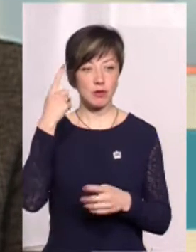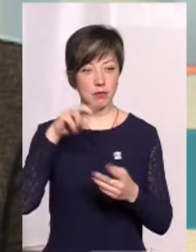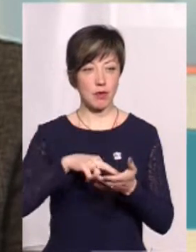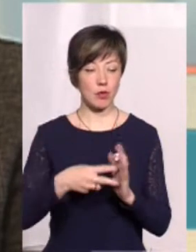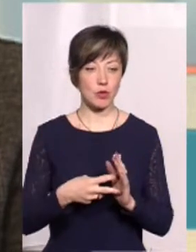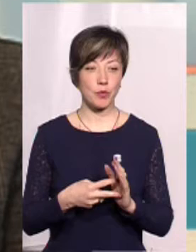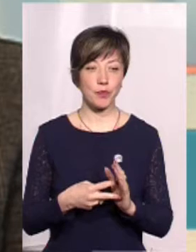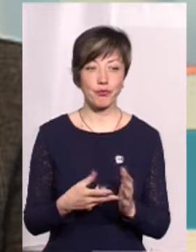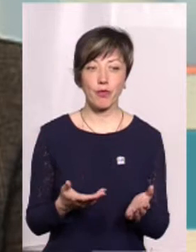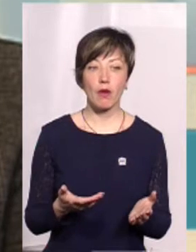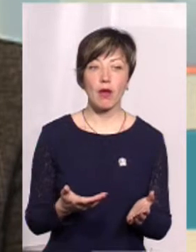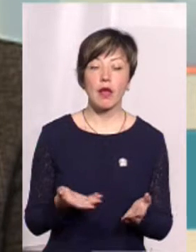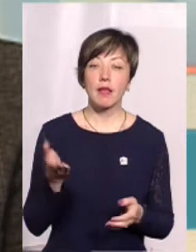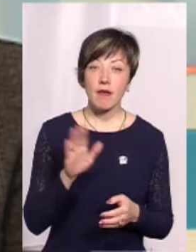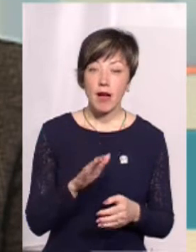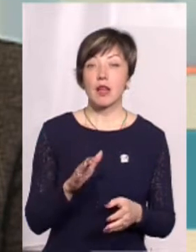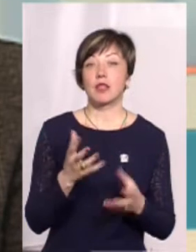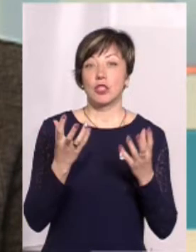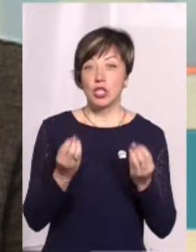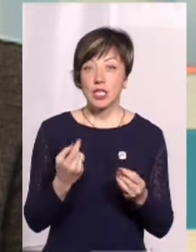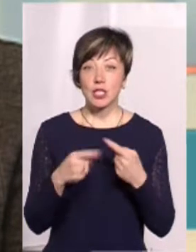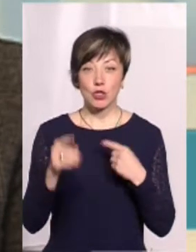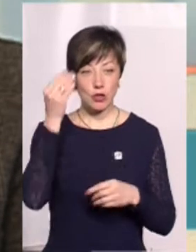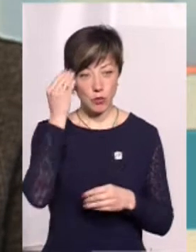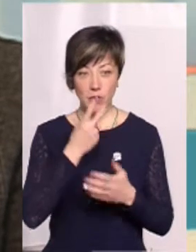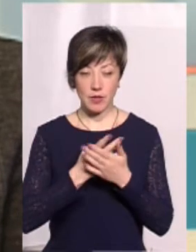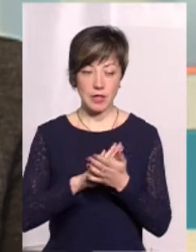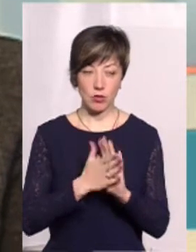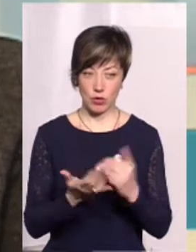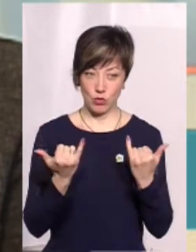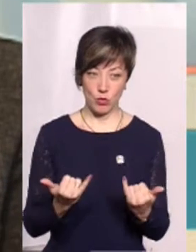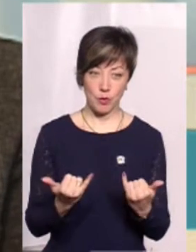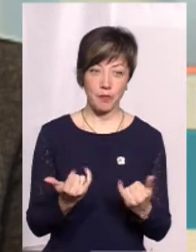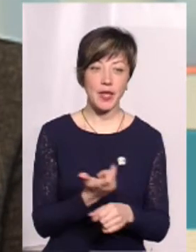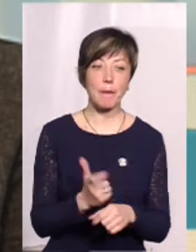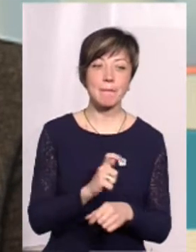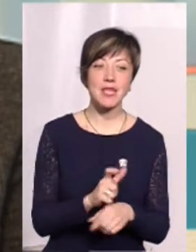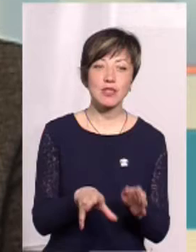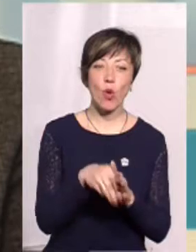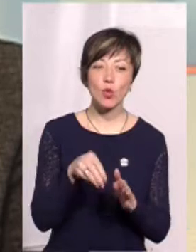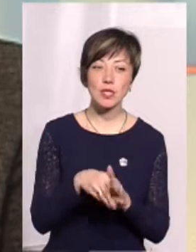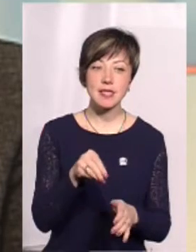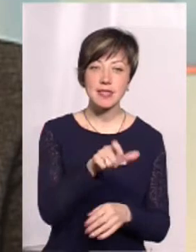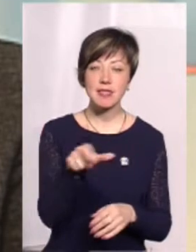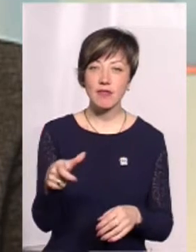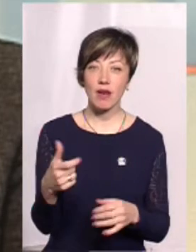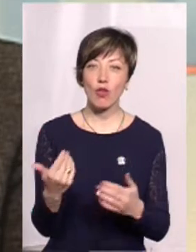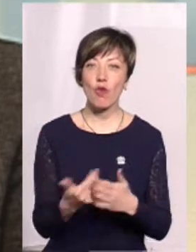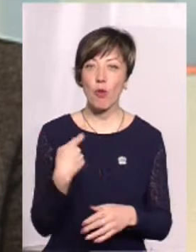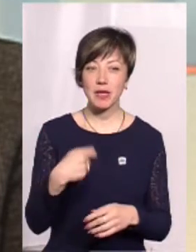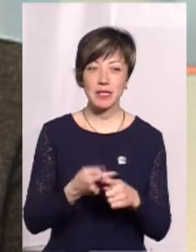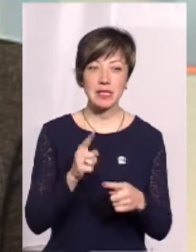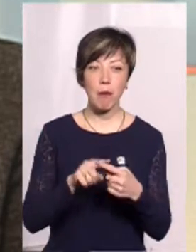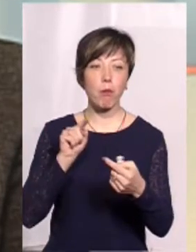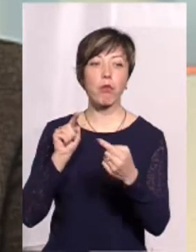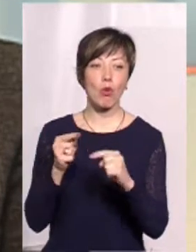надумає. Тобто, ну, давайте ще з іншого боку гляну на цю ситуацію, що склалася. Більшість голосів нинішнього, ну, новообраного президента –